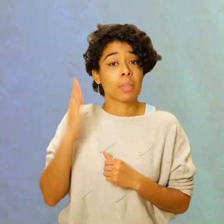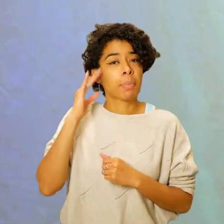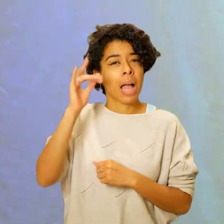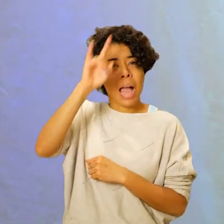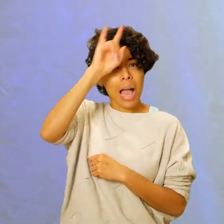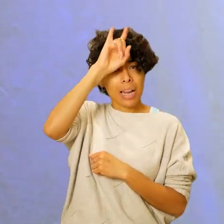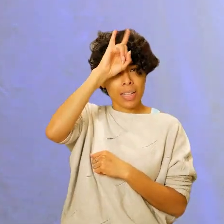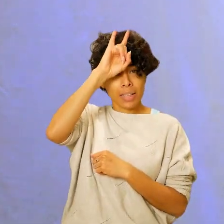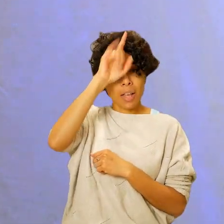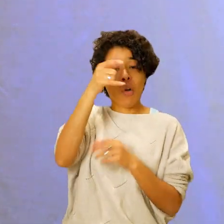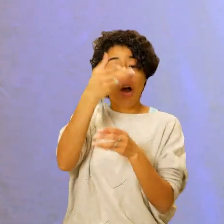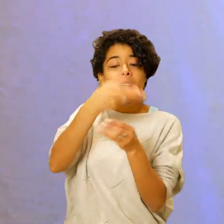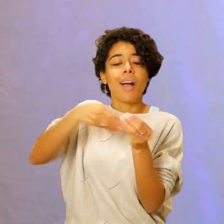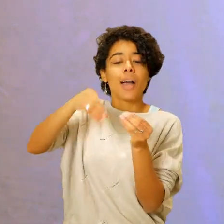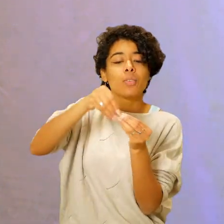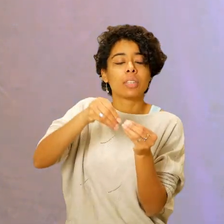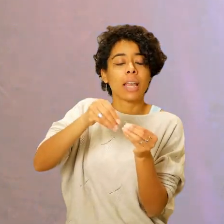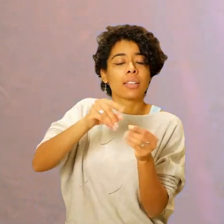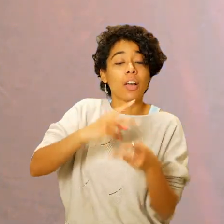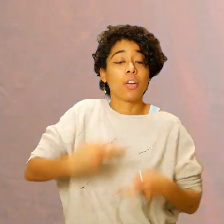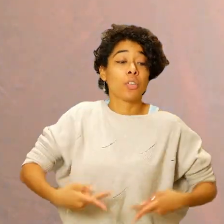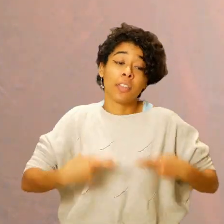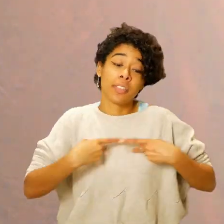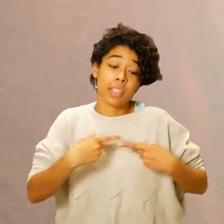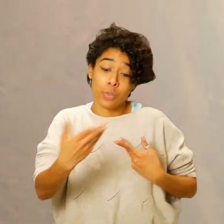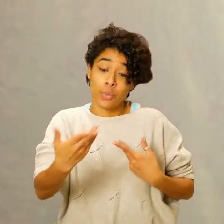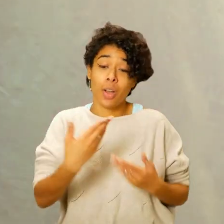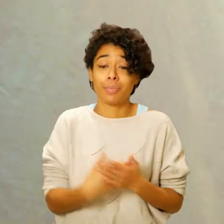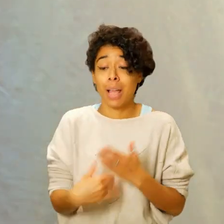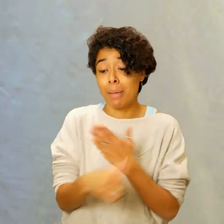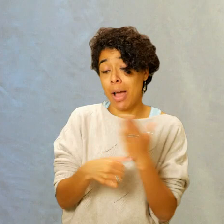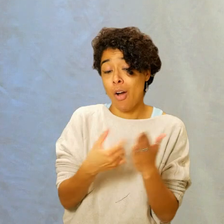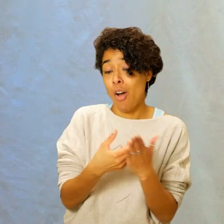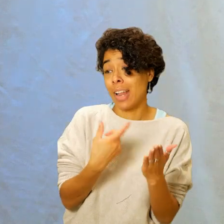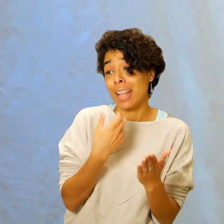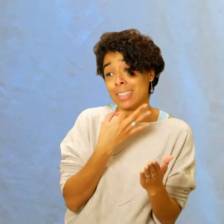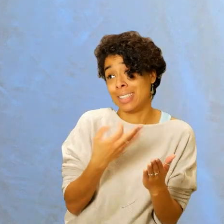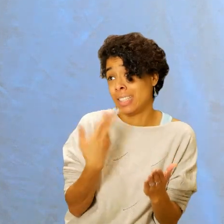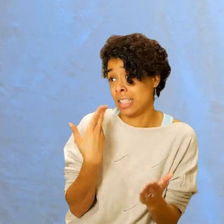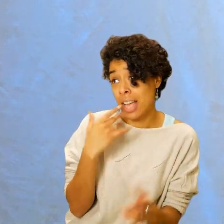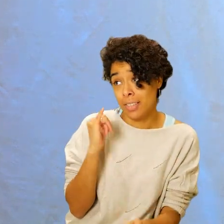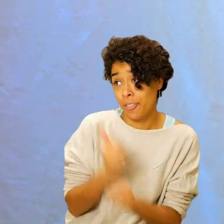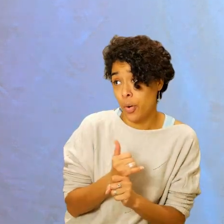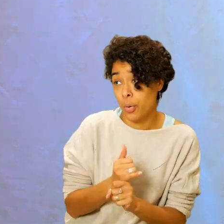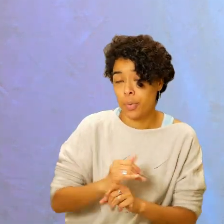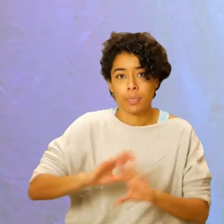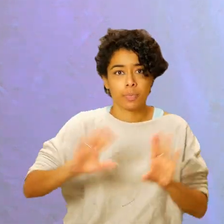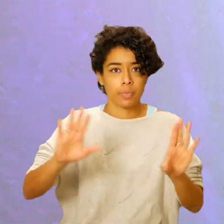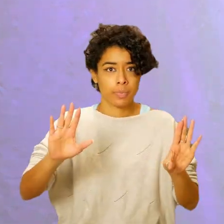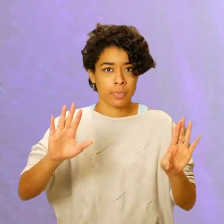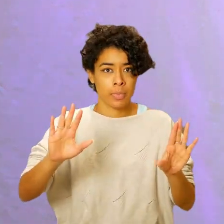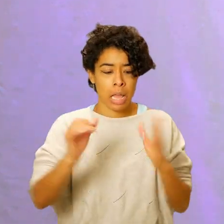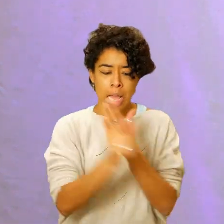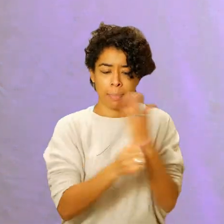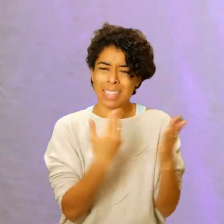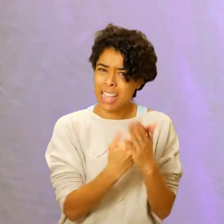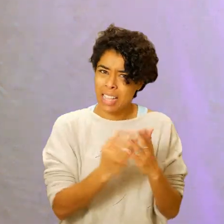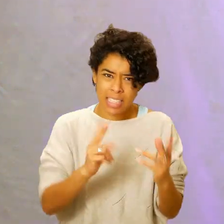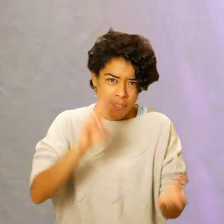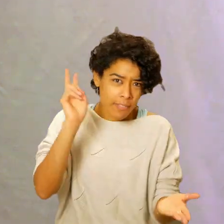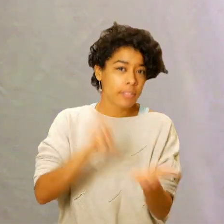pour venir rajouter quelque chose dans ta vie et te dire, tu vois, la parole de Dieu, c'est faux. Et j'aimerais te dire, aujourd'hui, la parole de Dieu, c'est la